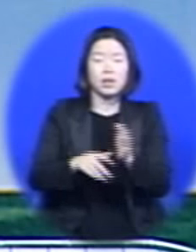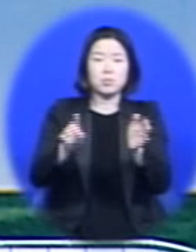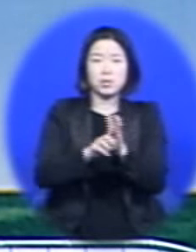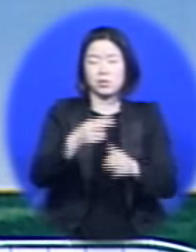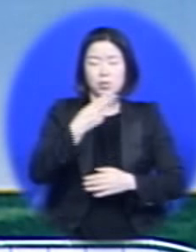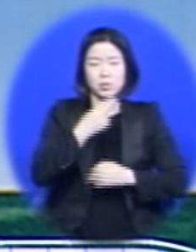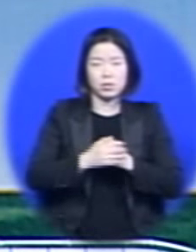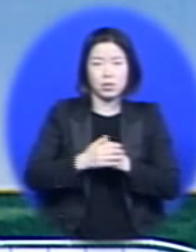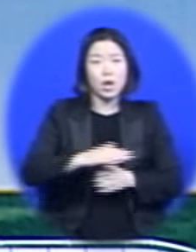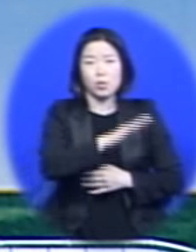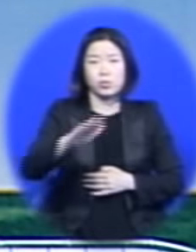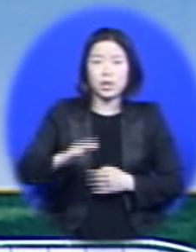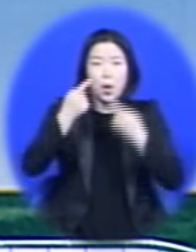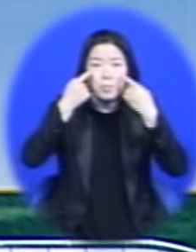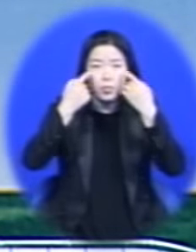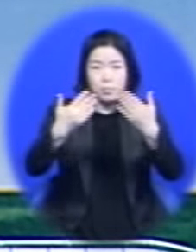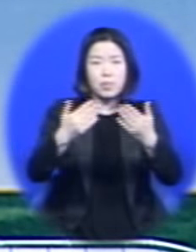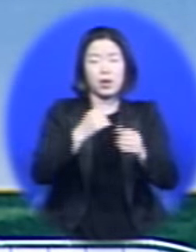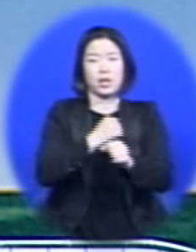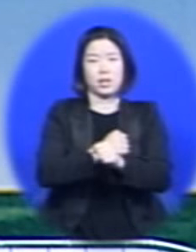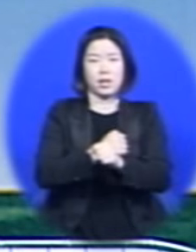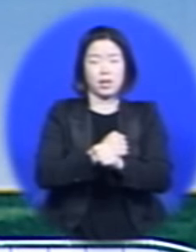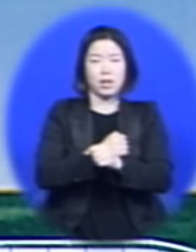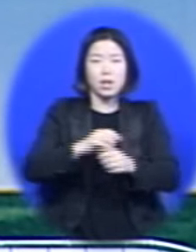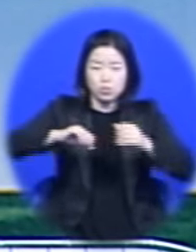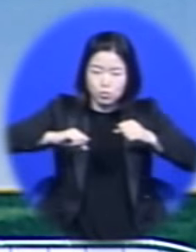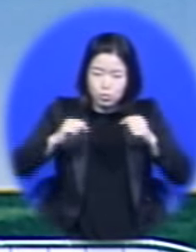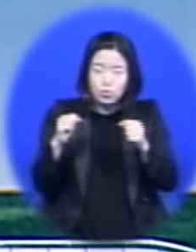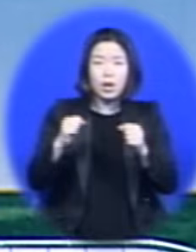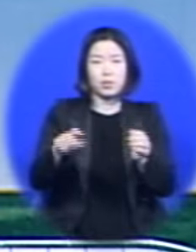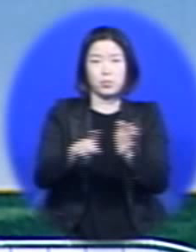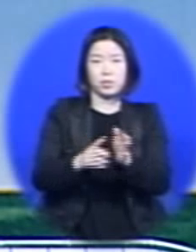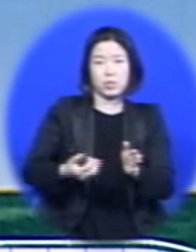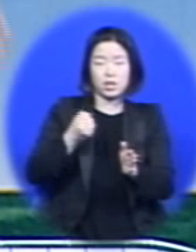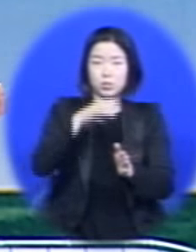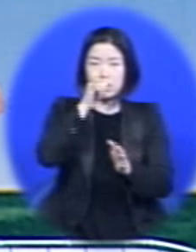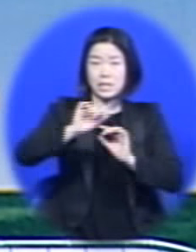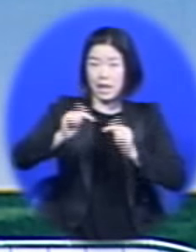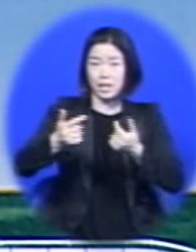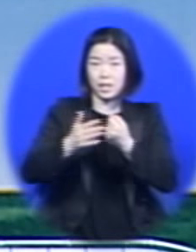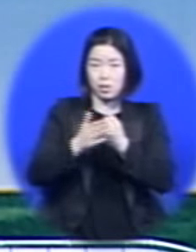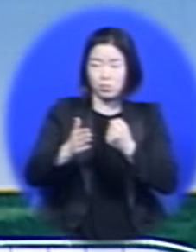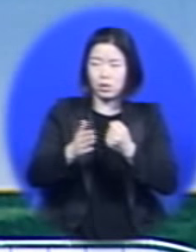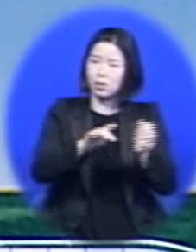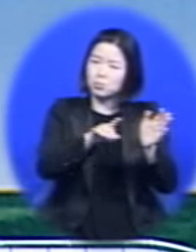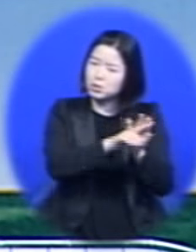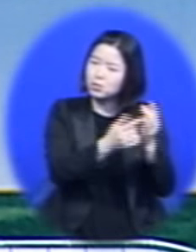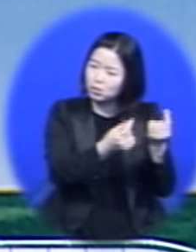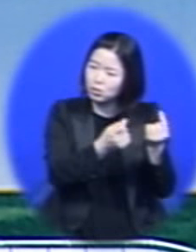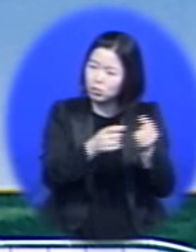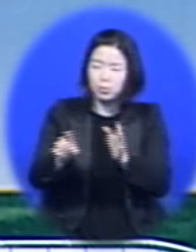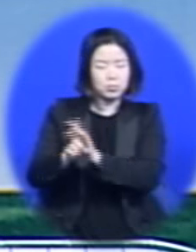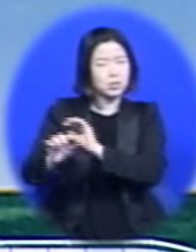이렇게 분명하게 순종하는 믿음을 가지고 있지 않기 때문에 믿는 것 같기도 하고 또 안 믿는 것 같기도